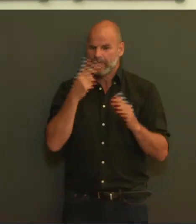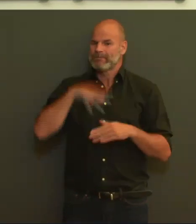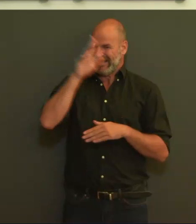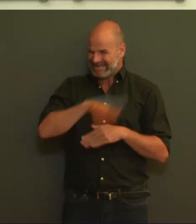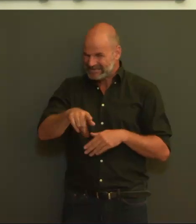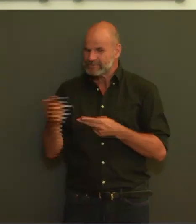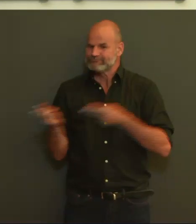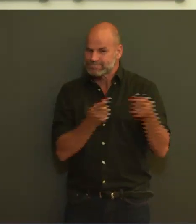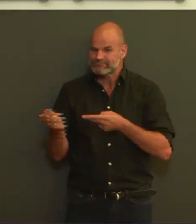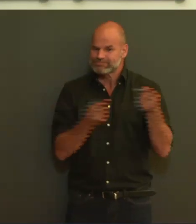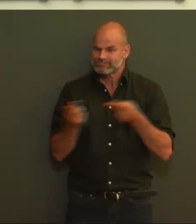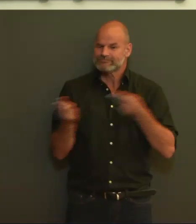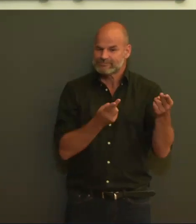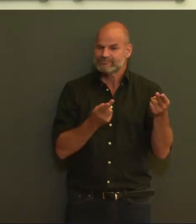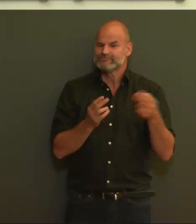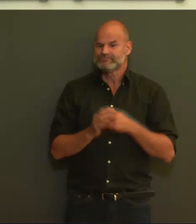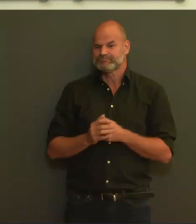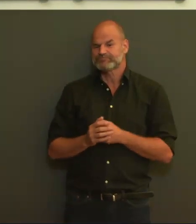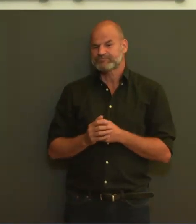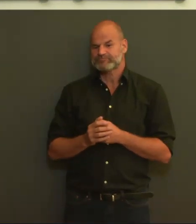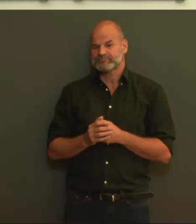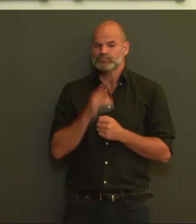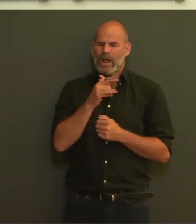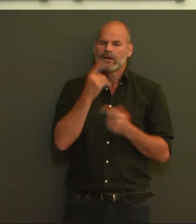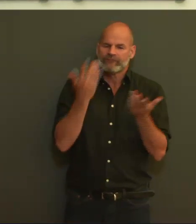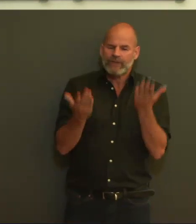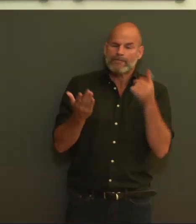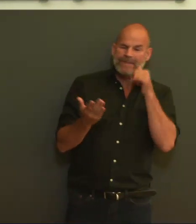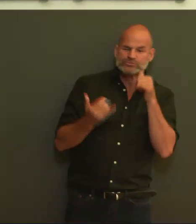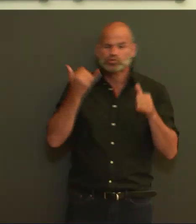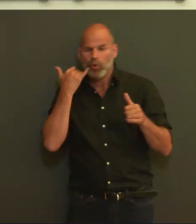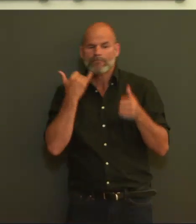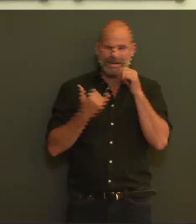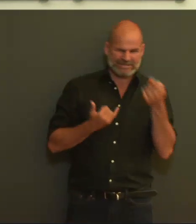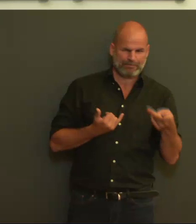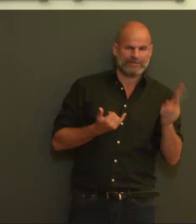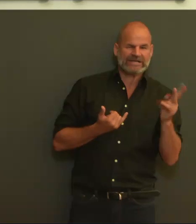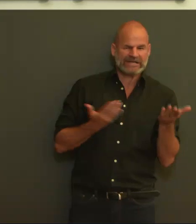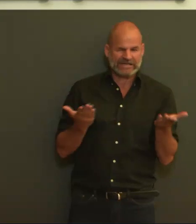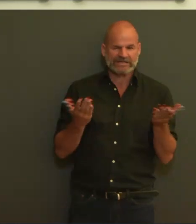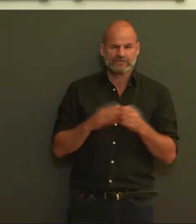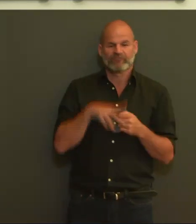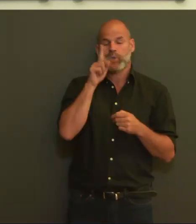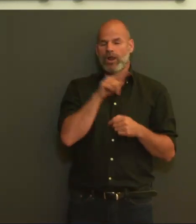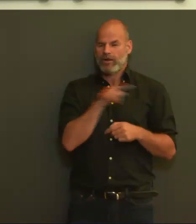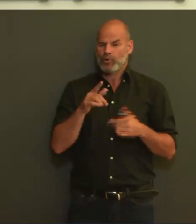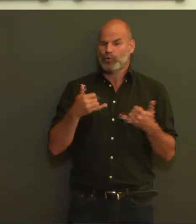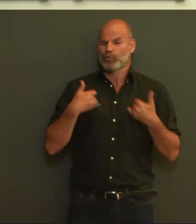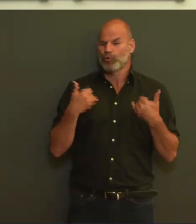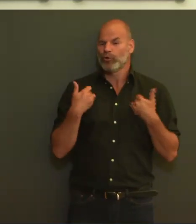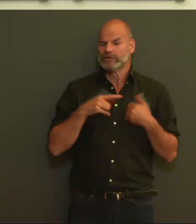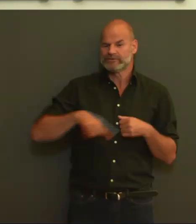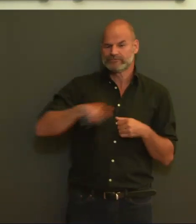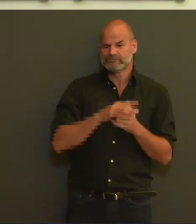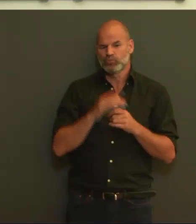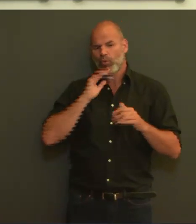allerjongsten die in het ziekenhuis werden opgenomen. Ongeveer de helft van alle opgenomen kinderen waren jonger dan 1 jaar